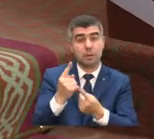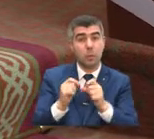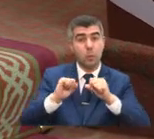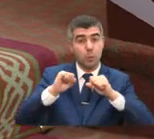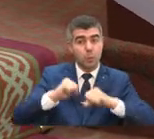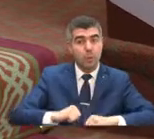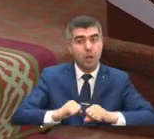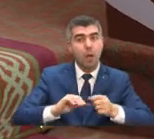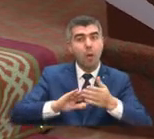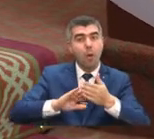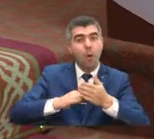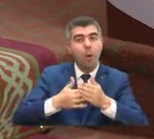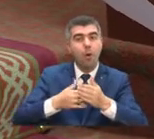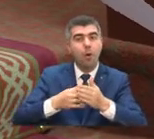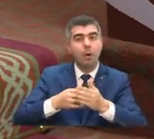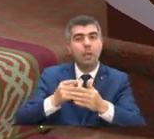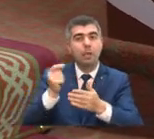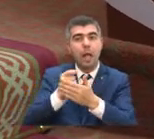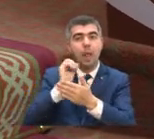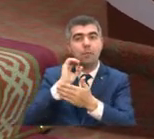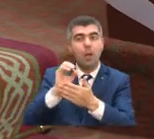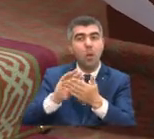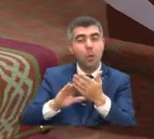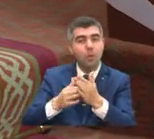لجميع المتطلبات الجماعات الترابية.